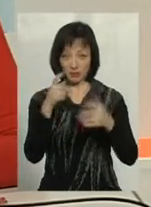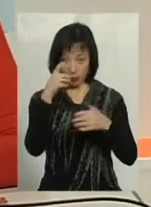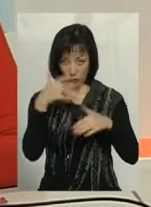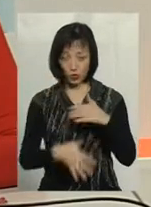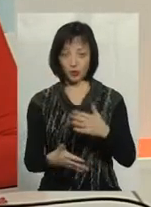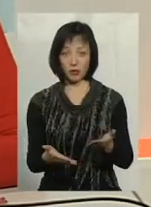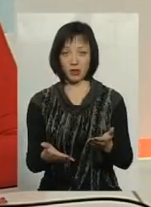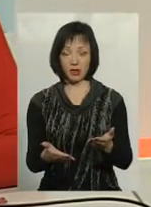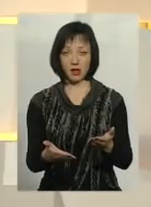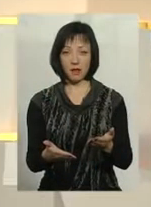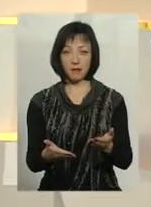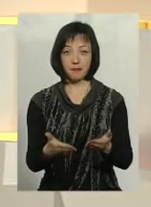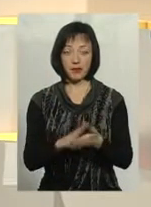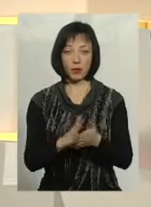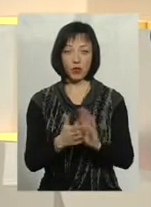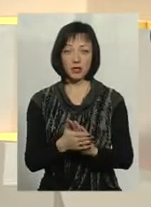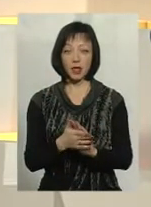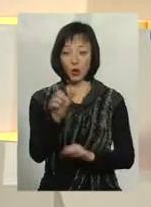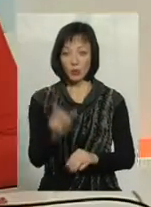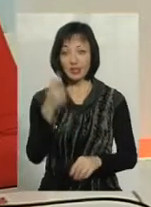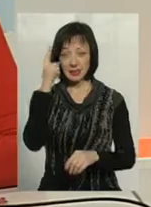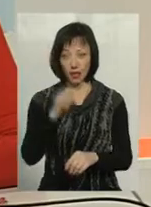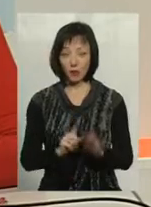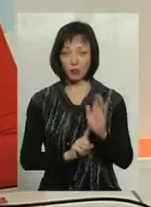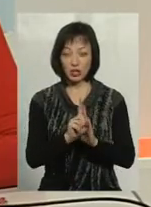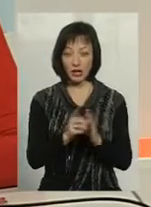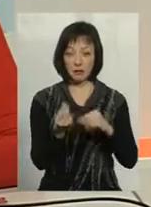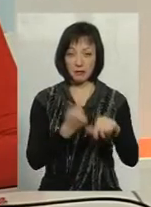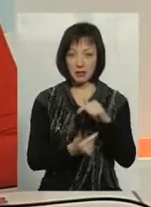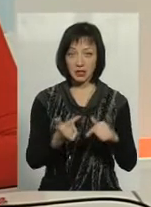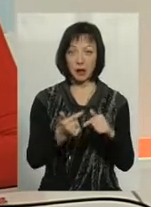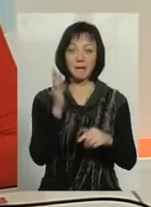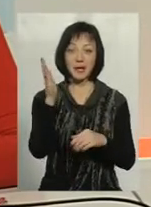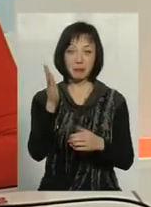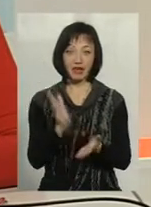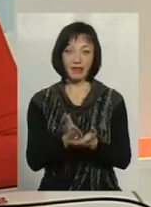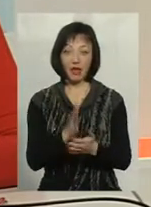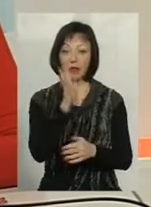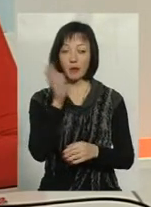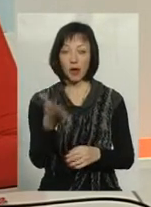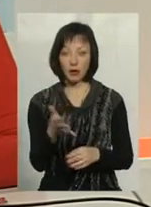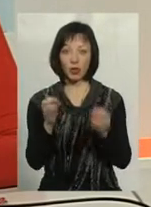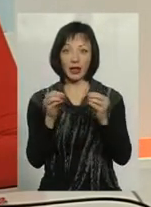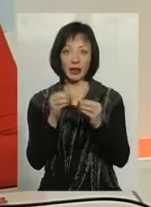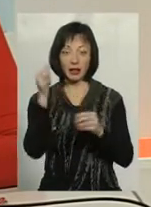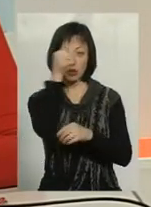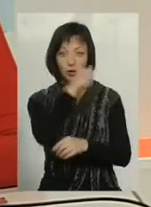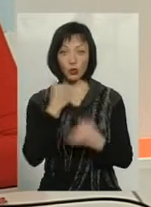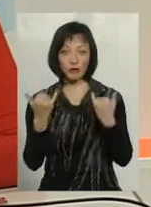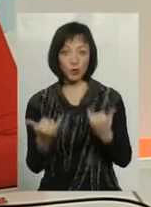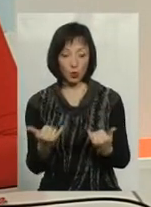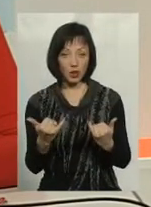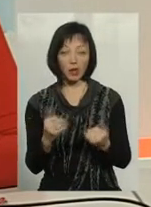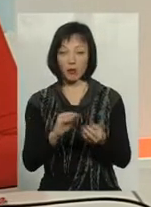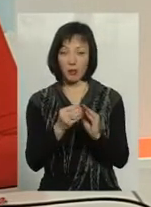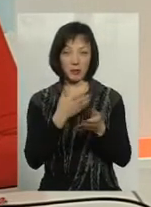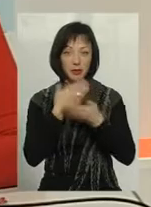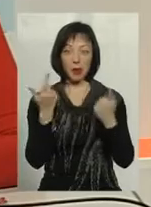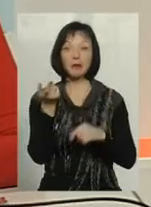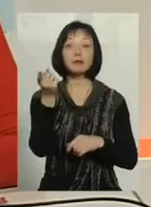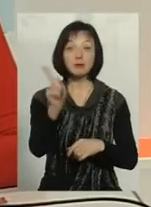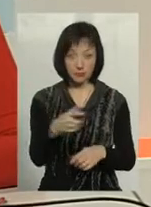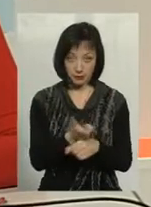ви не забувайте, що не тільки ті, хто виробляє, той, хто продає, той, хто рекламує, той директорам і так далі. Де дайду кажу, ми сьогодні. І якби